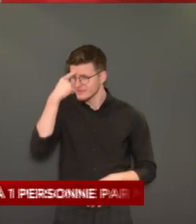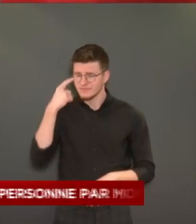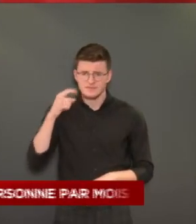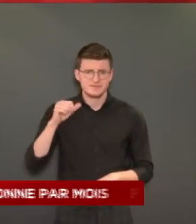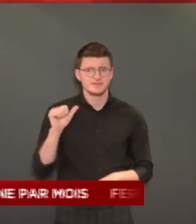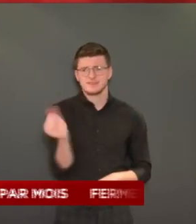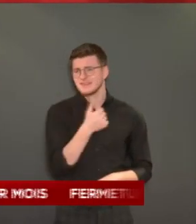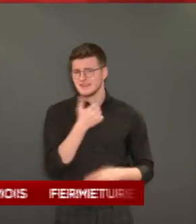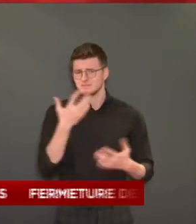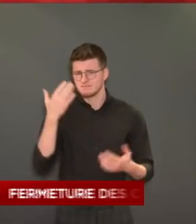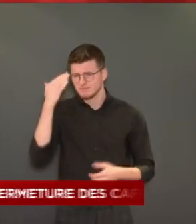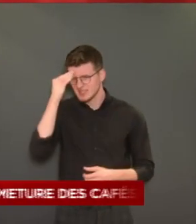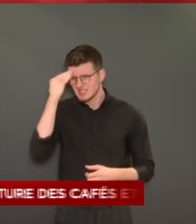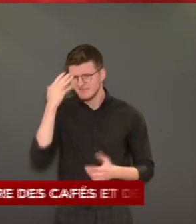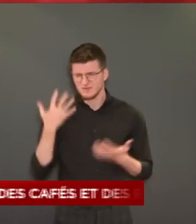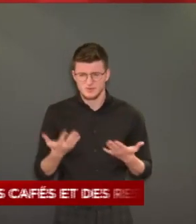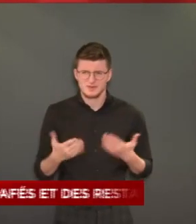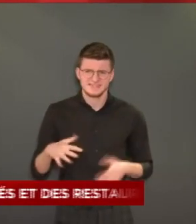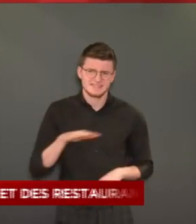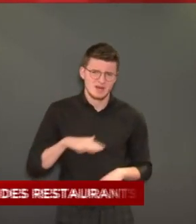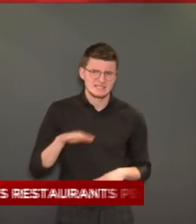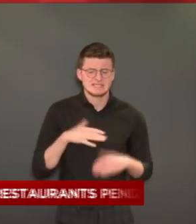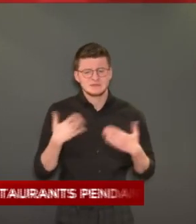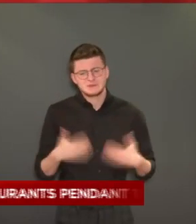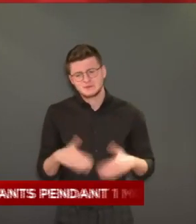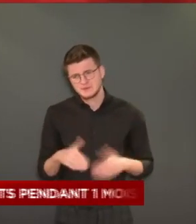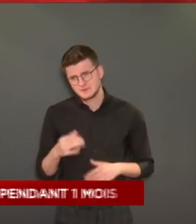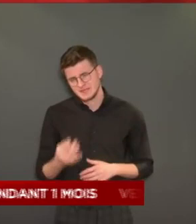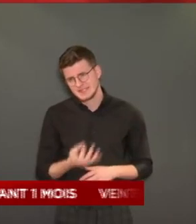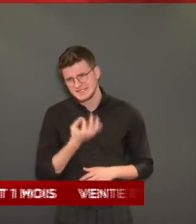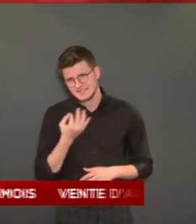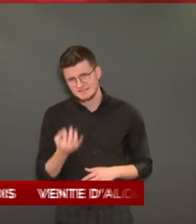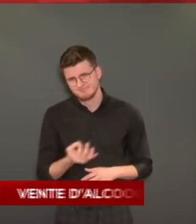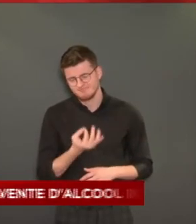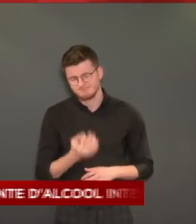le monde se rend compte aujourd'hui de la gravité de la situation.